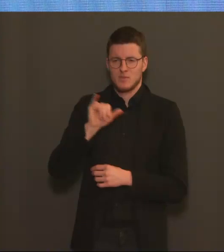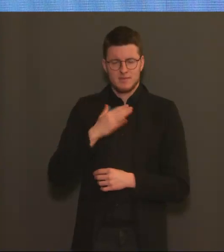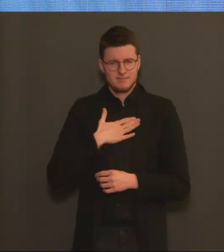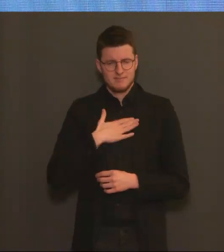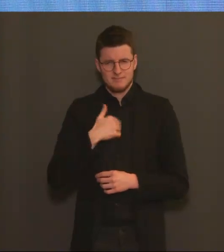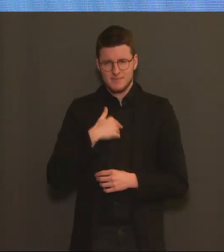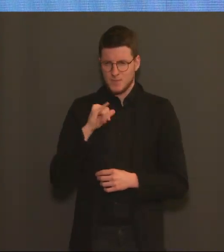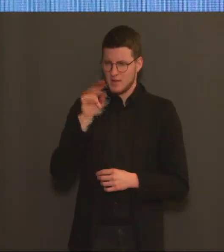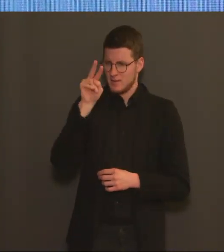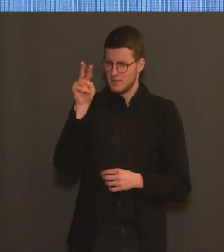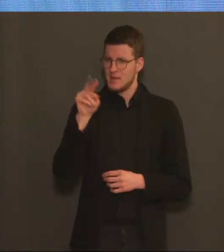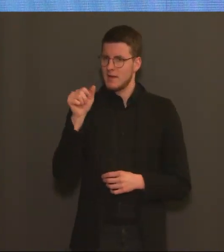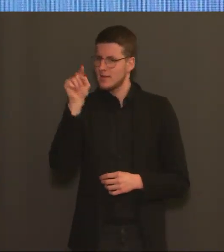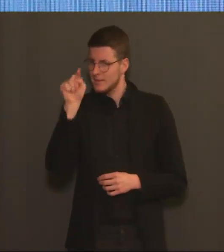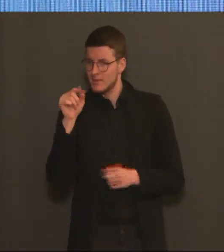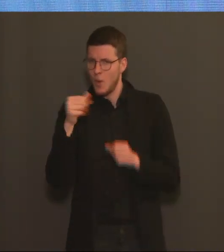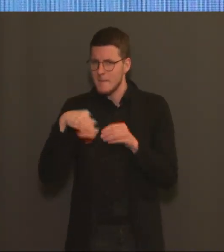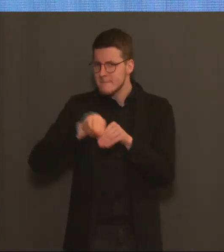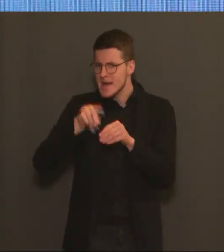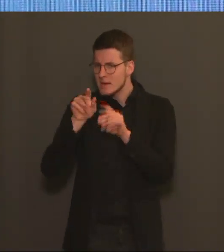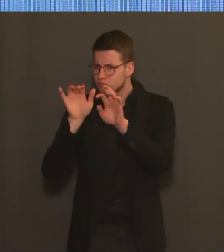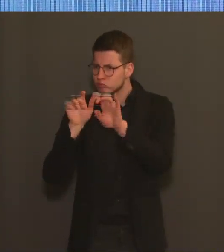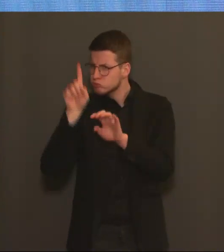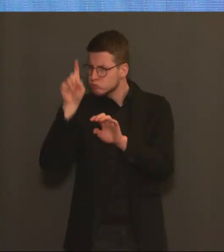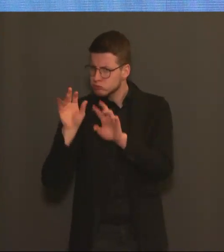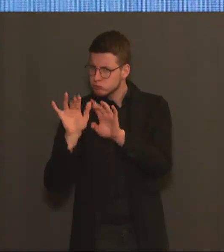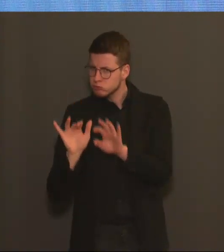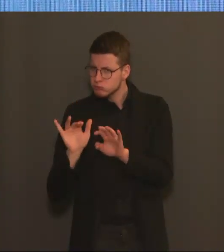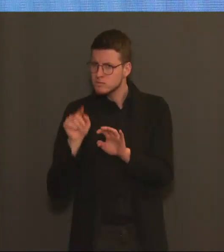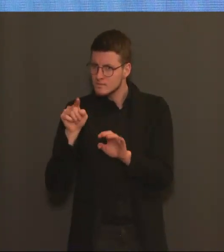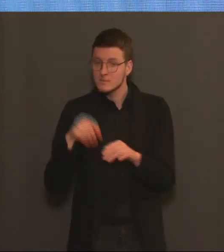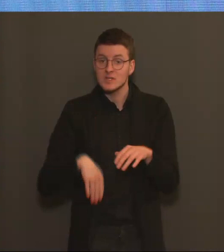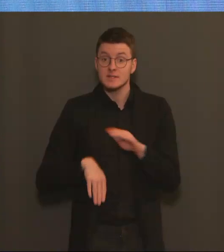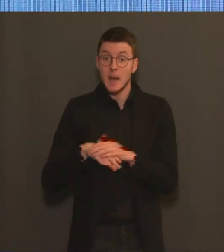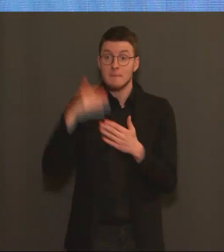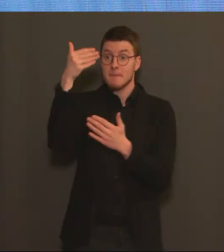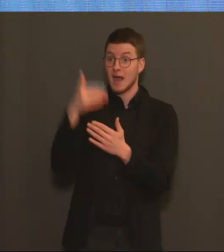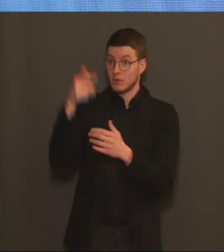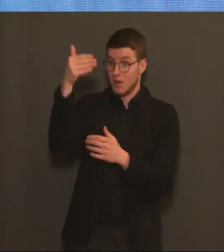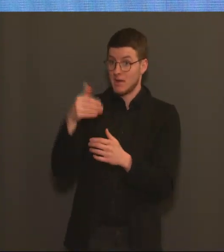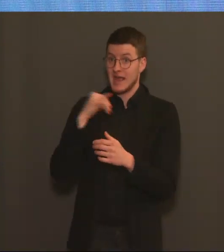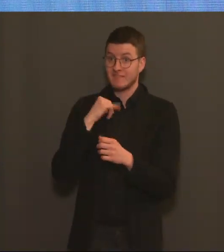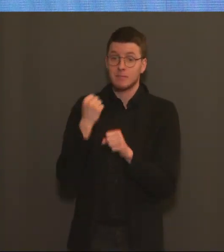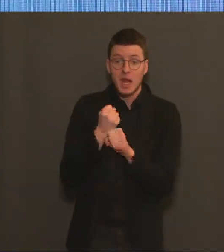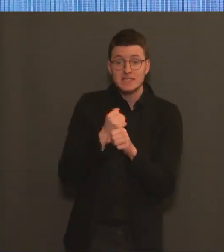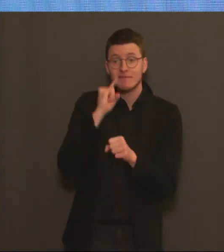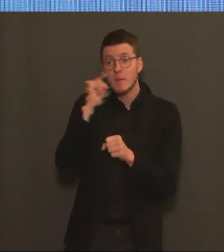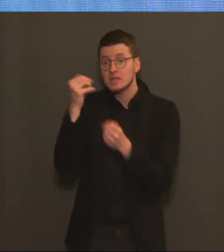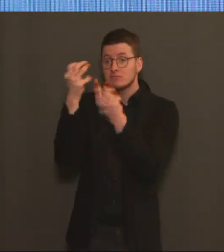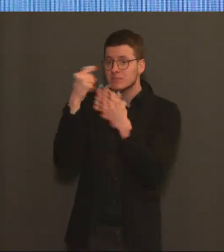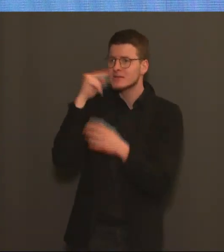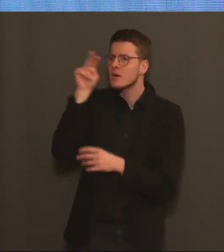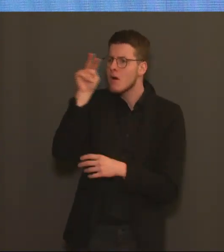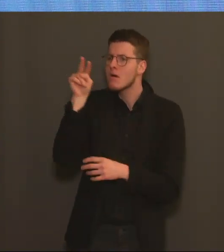nodig aanvullen. U wordt op de startpagina dankzij praktische informatie door het